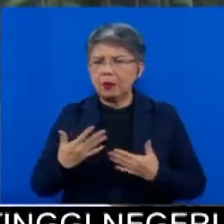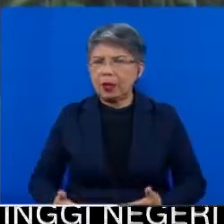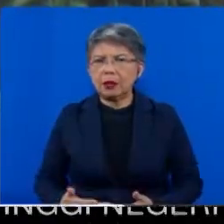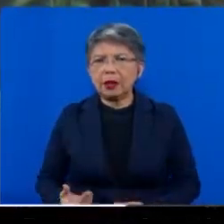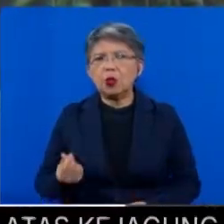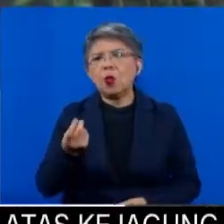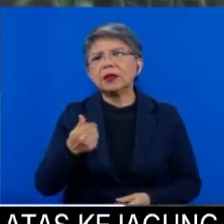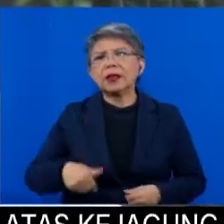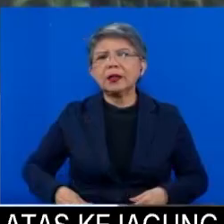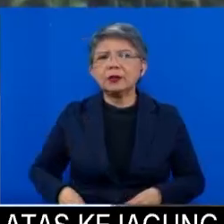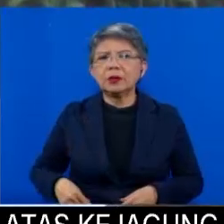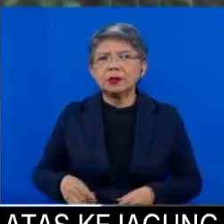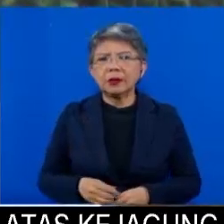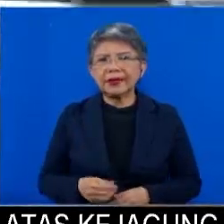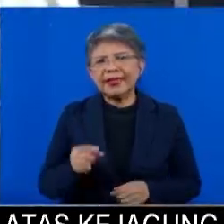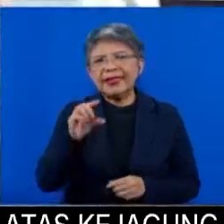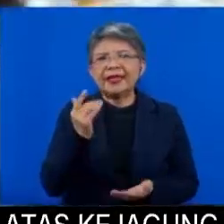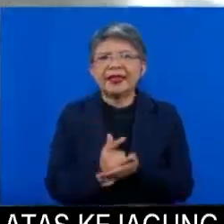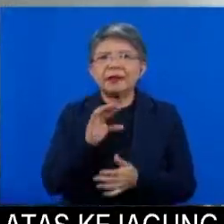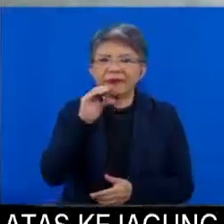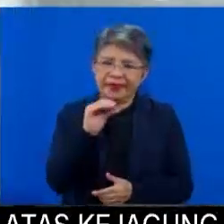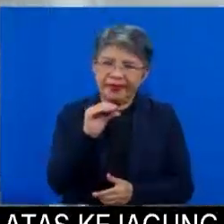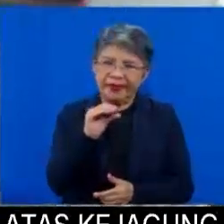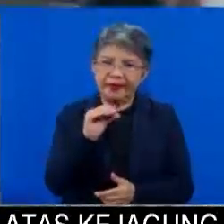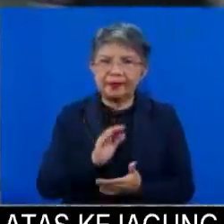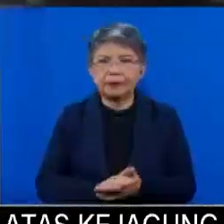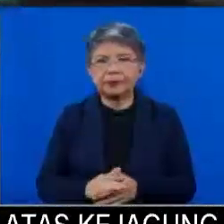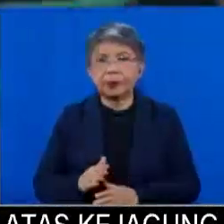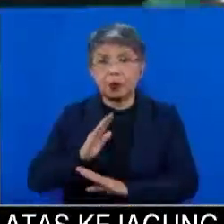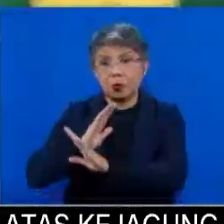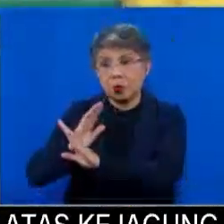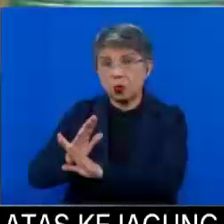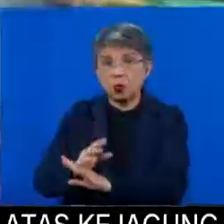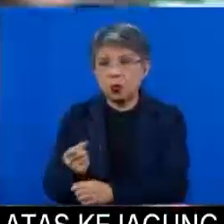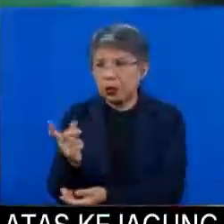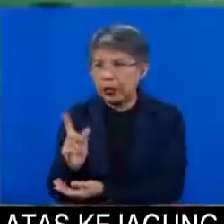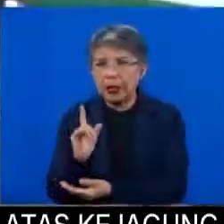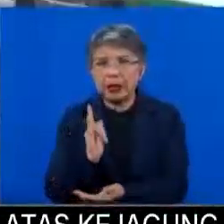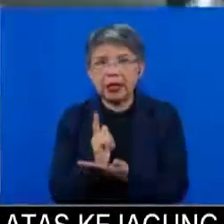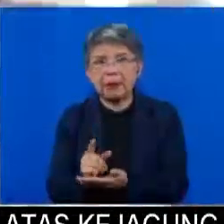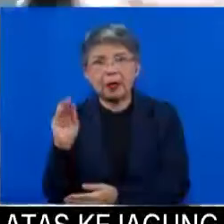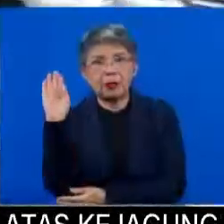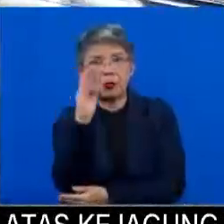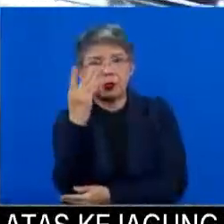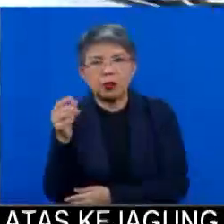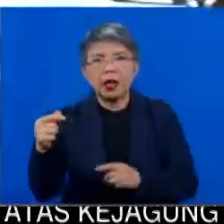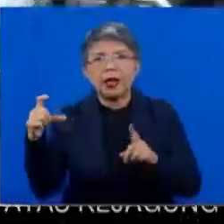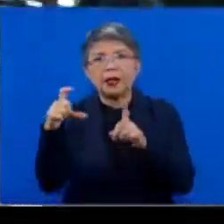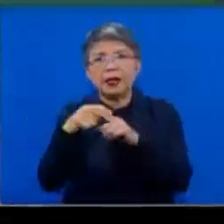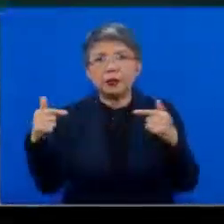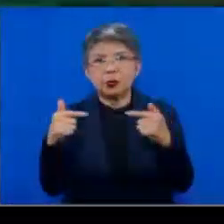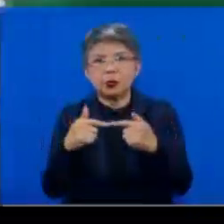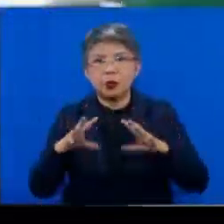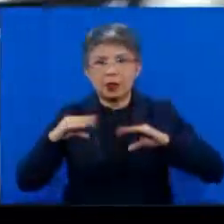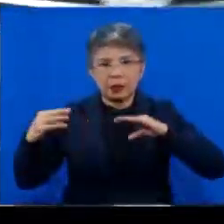juga nggak terlalu besar gitu. Untuk mengantisipasi adanya tarif liar yang ditetapkan, Dinas Perhubungan Kota Bandung telah menggelar